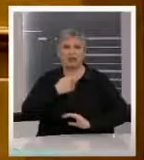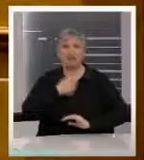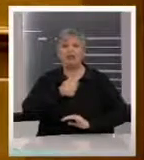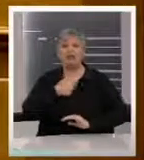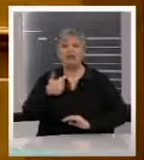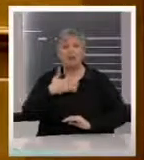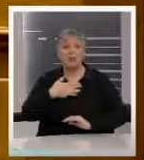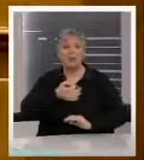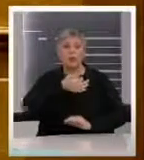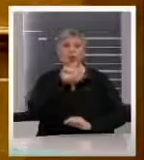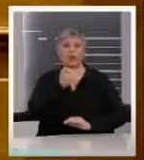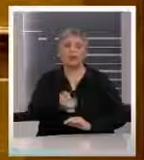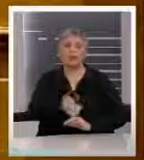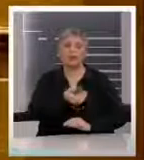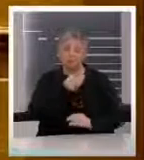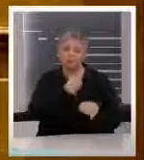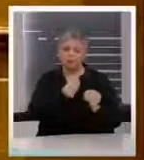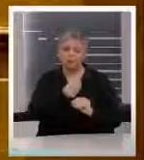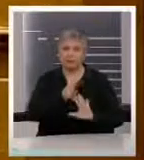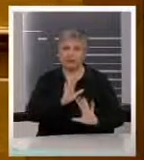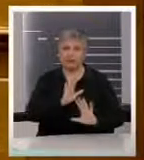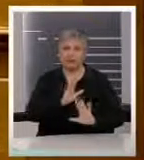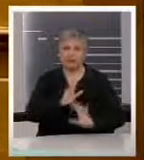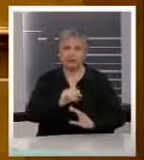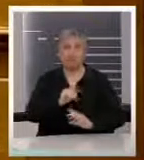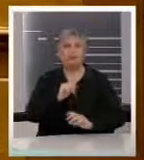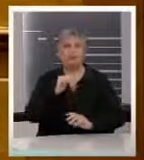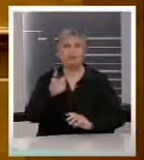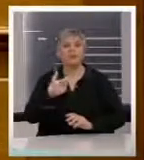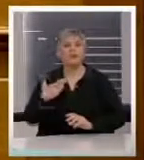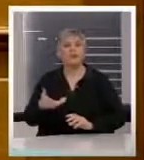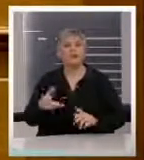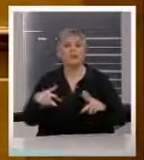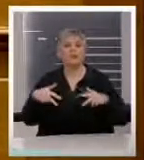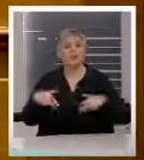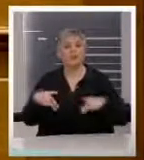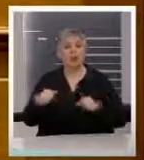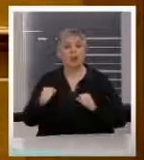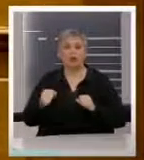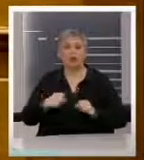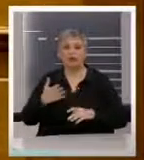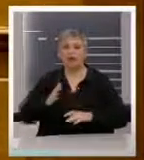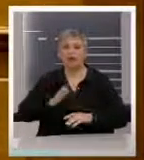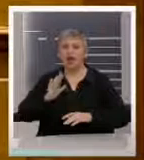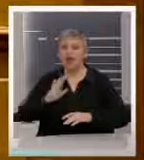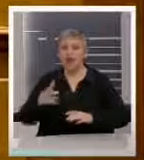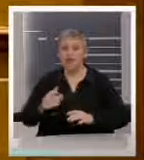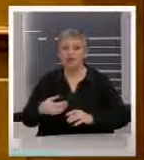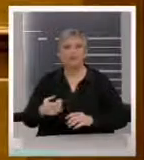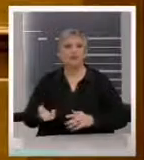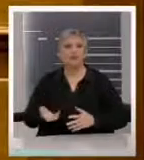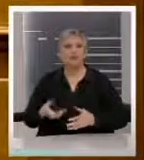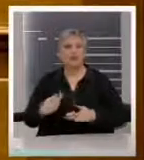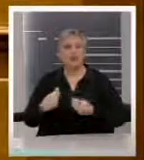σχολιάσω και θα πρέπει να τονίσω είναι το γεγονός ότι αν κρατήθηκε και κρατείται ψηλά η άμυνα και το αισθήμα ασφάλειας στον ελληνικό λαό,